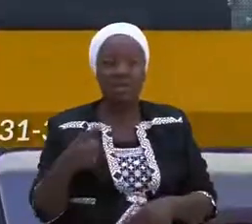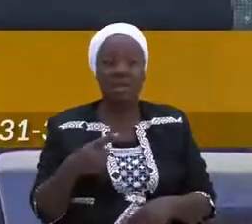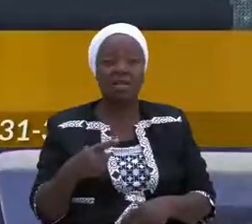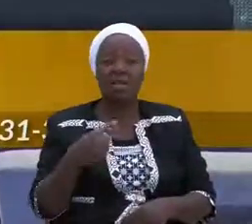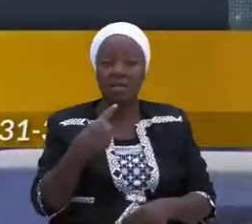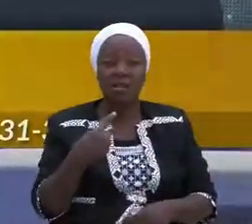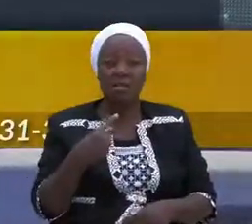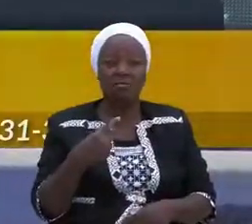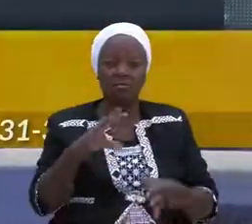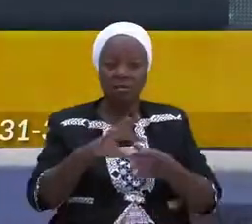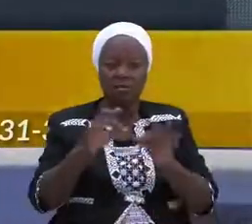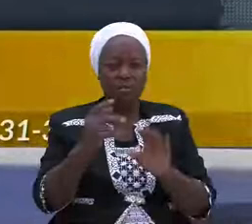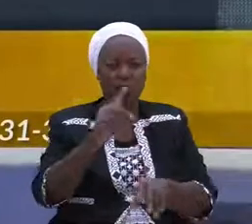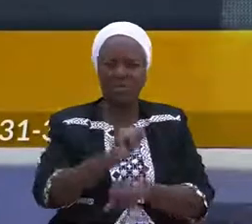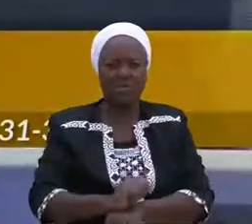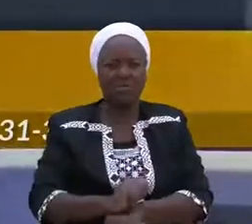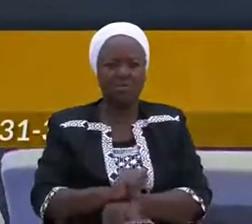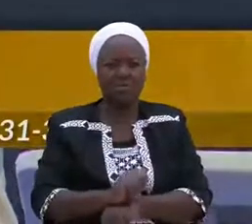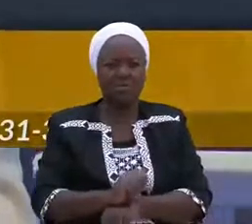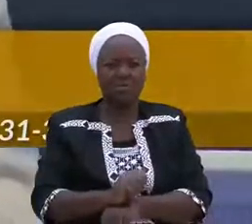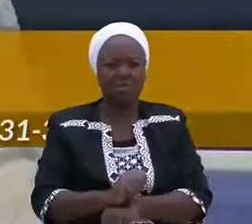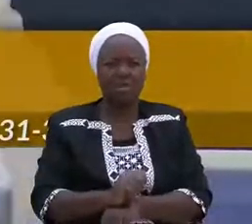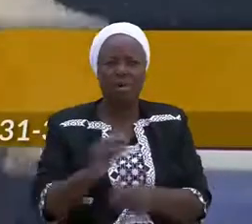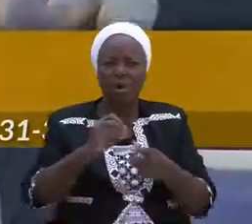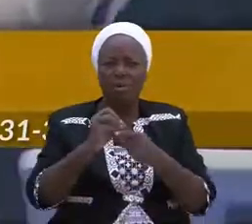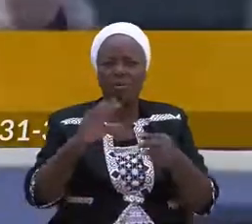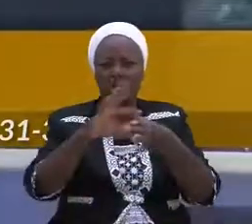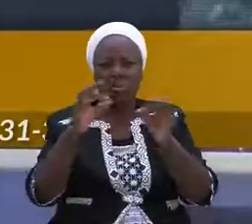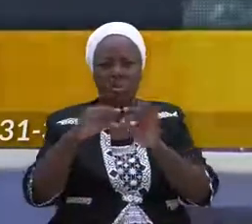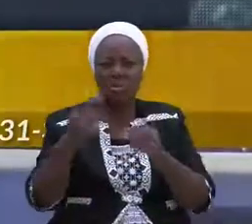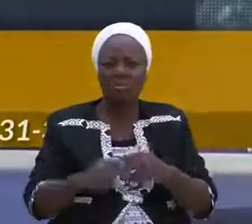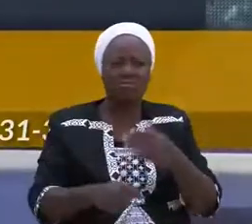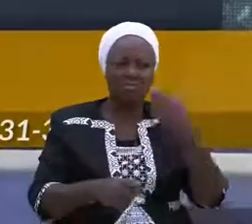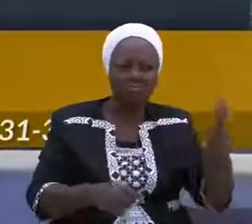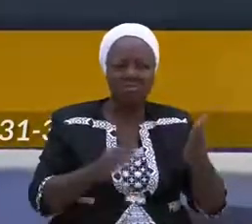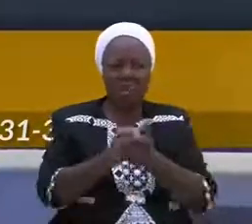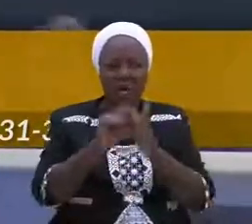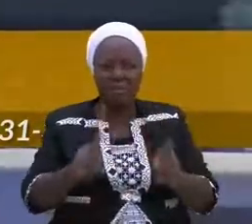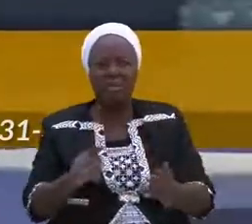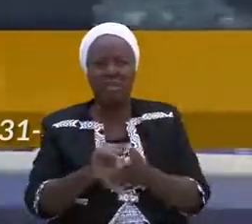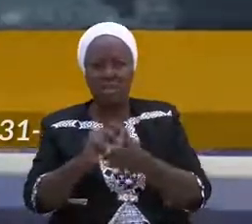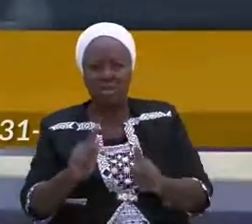n'a pas raconté des histoires de tradition, des histoires de tel tel monsieur, de tel tel madame.